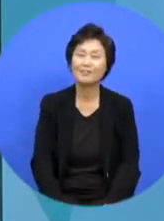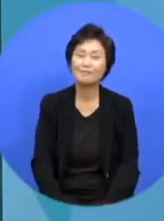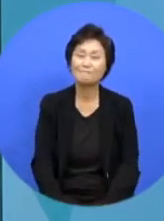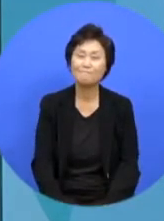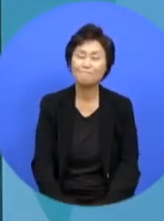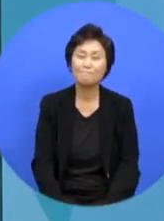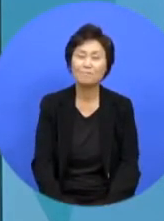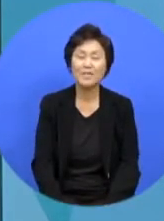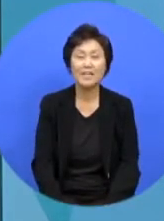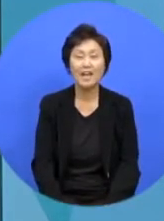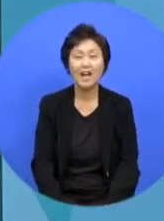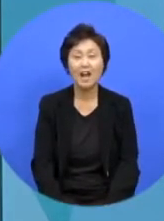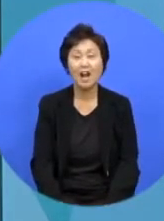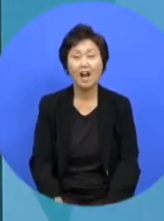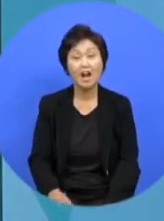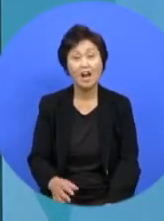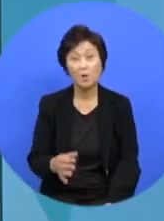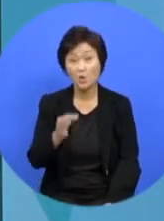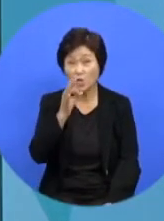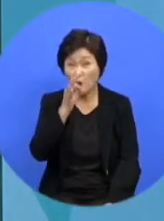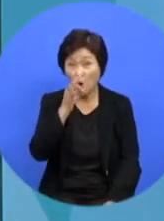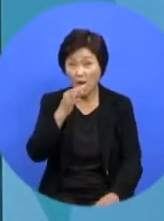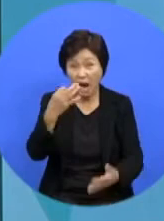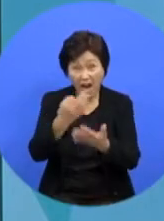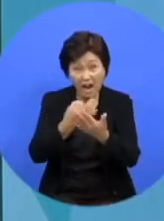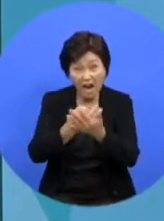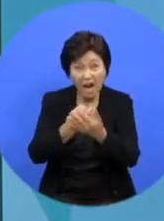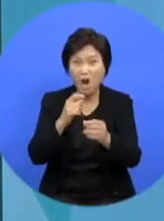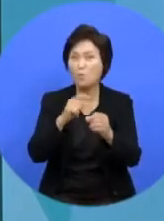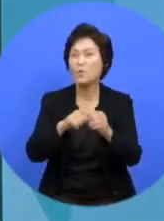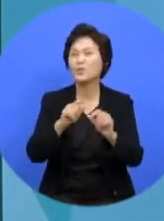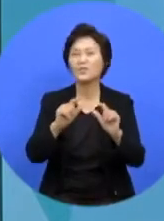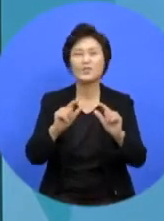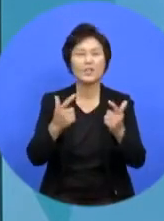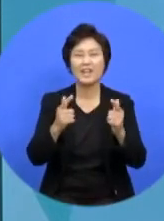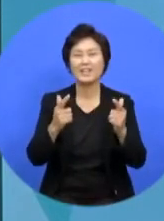우리는 그러니까. 이 영리가 목적이 아니고 네, 네. 그